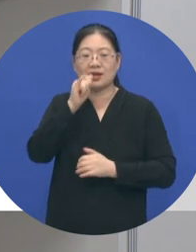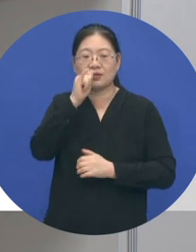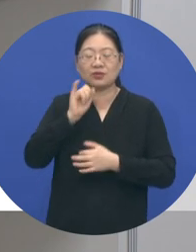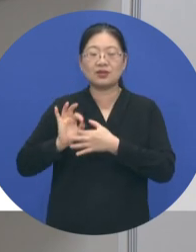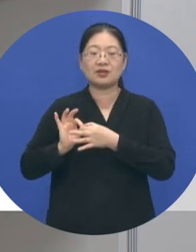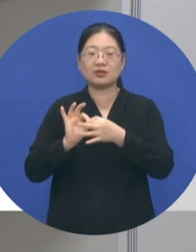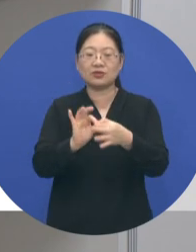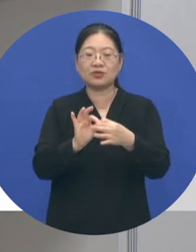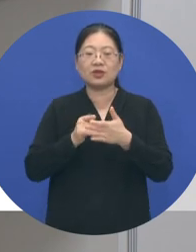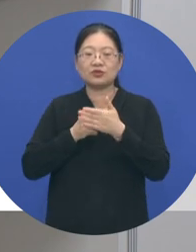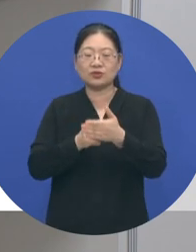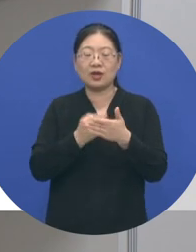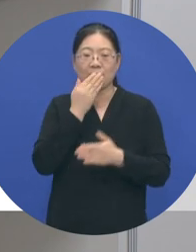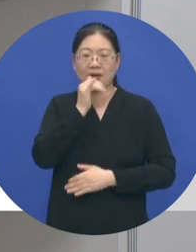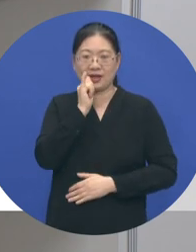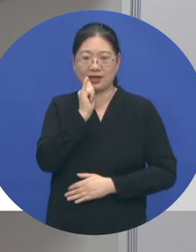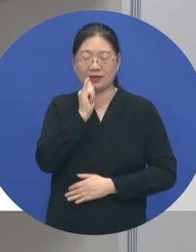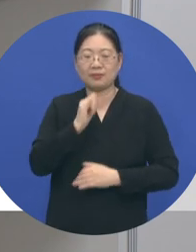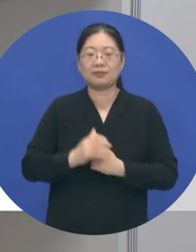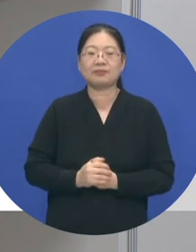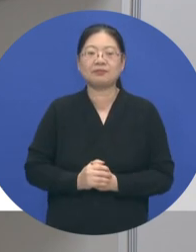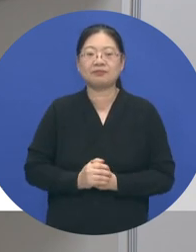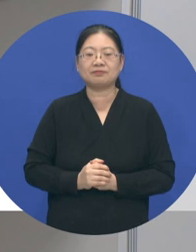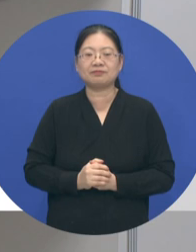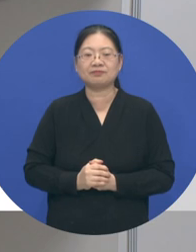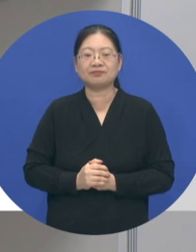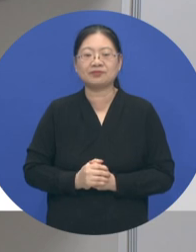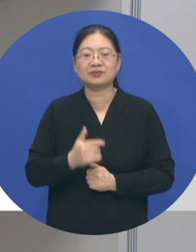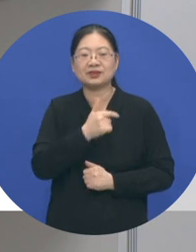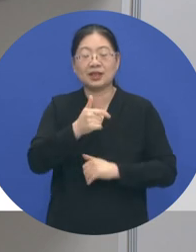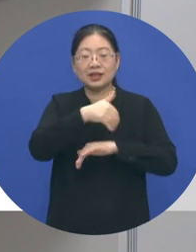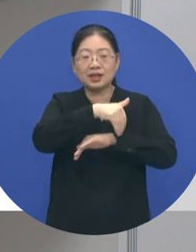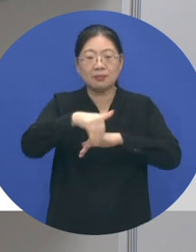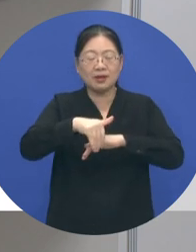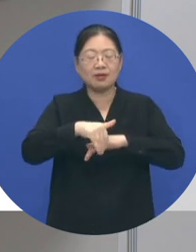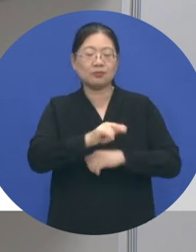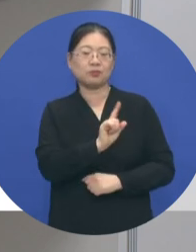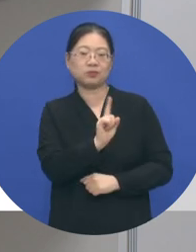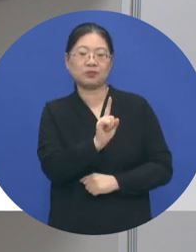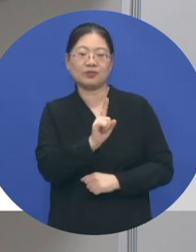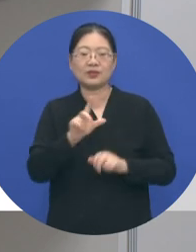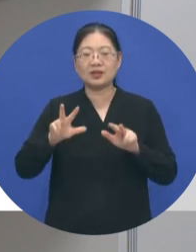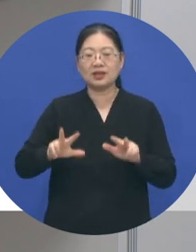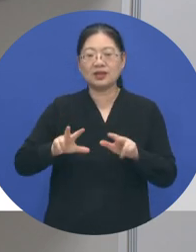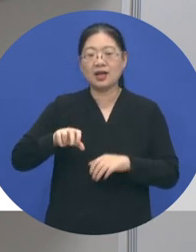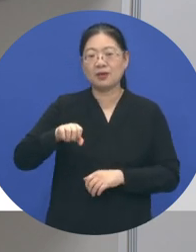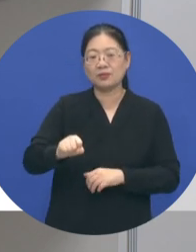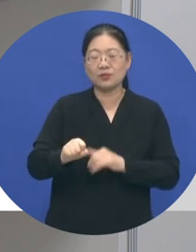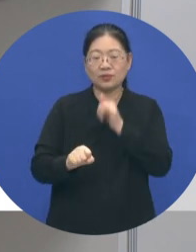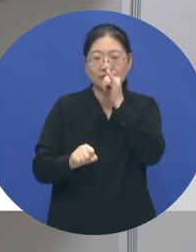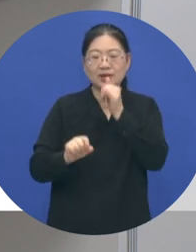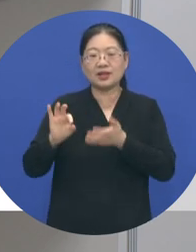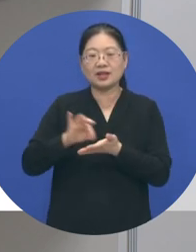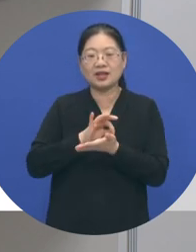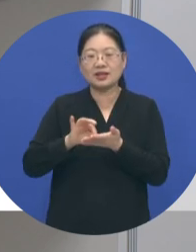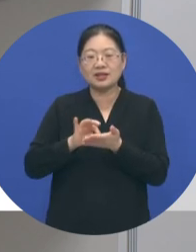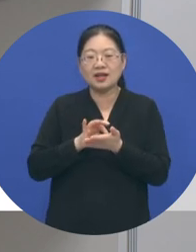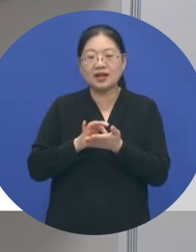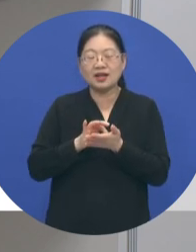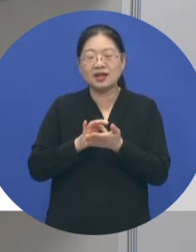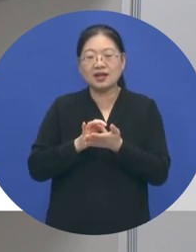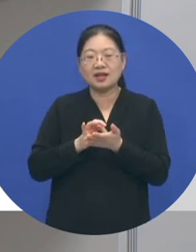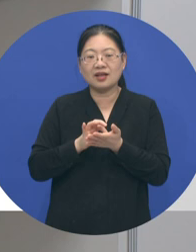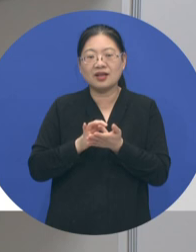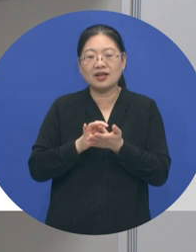있고 지속적으로 추진할 수 있다는 장점이 있고 그 대개발 계획에 있어서는 지금 확보되어 있는